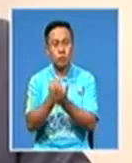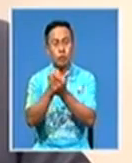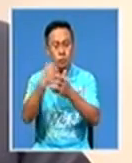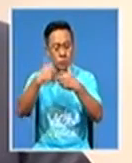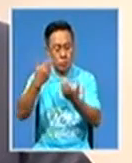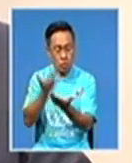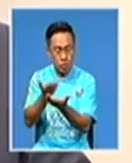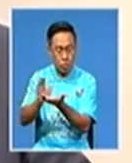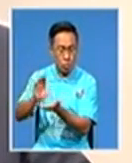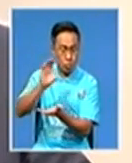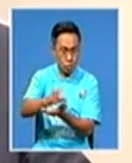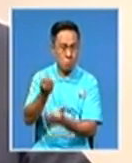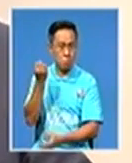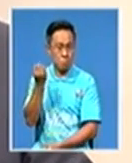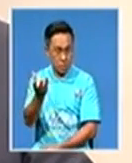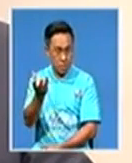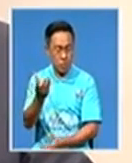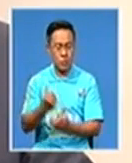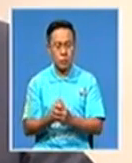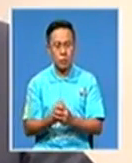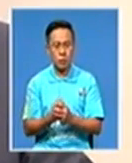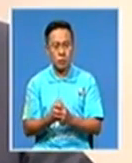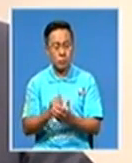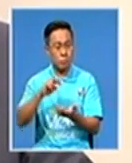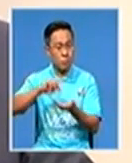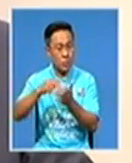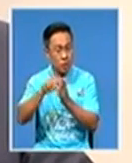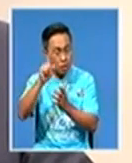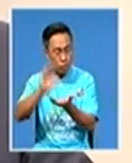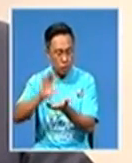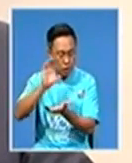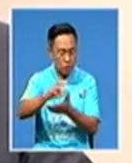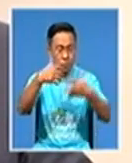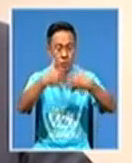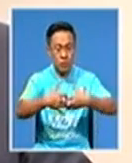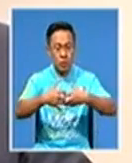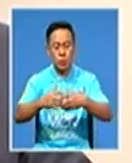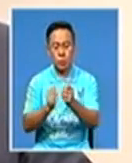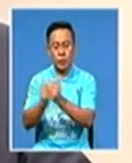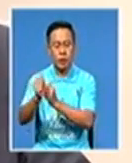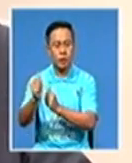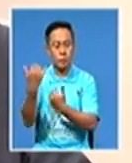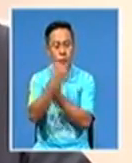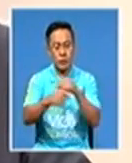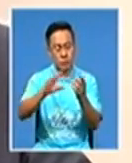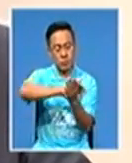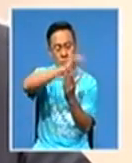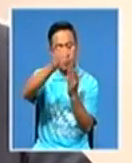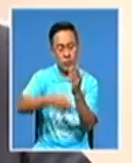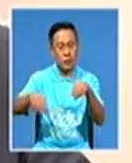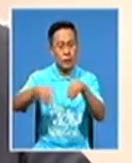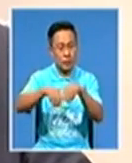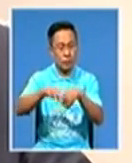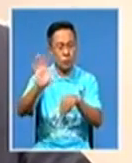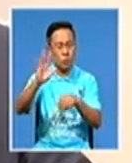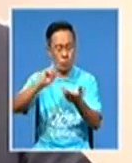1มีมูลค่าผลิตภัณฑ์สูงนะฮะเป็นอุตสาหกรรมซึ่งเราหนีการแข่งขันจากประเทศคู่แข่งที่